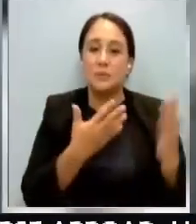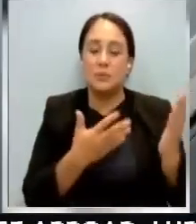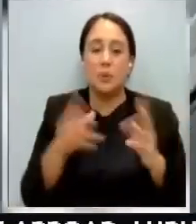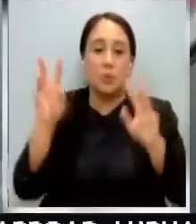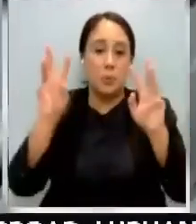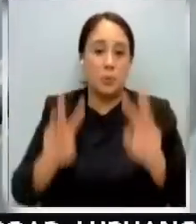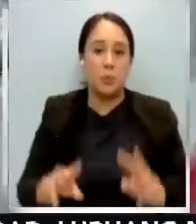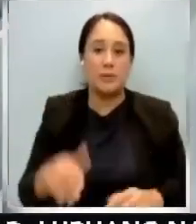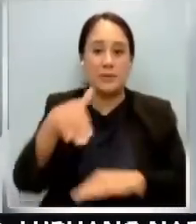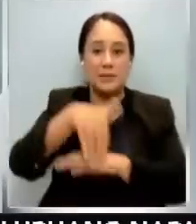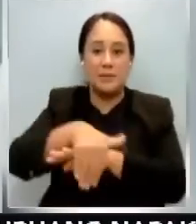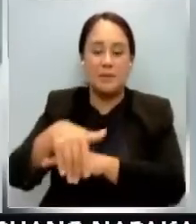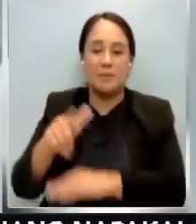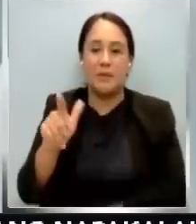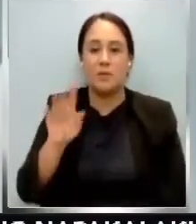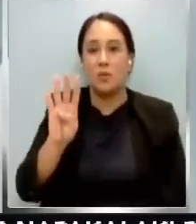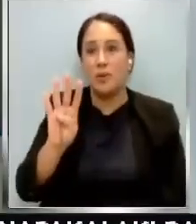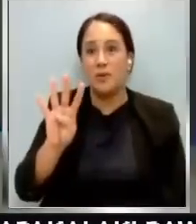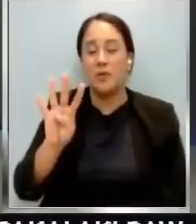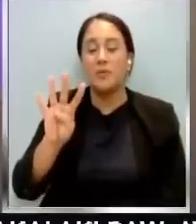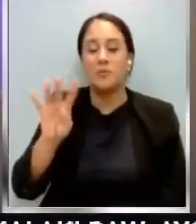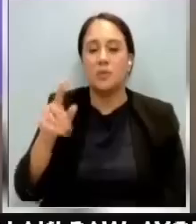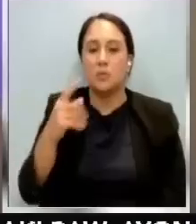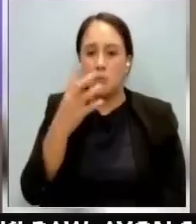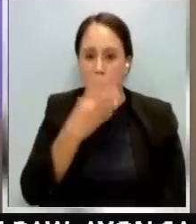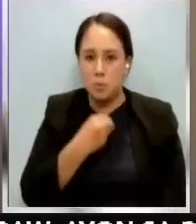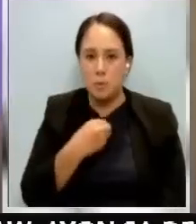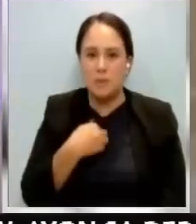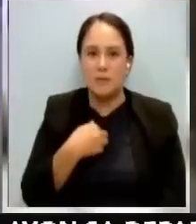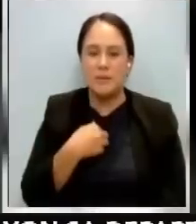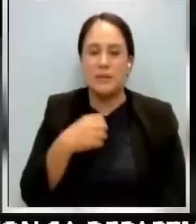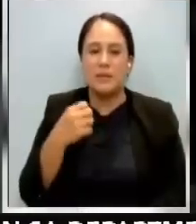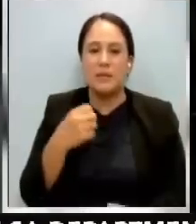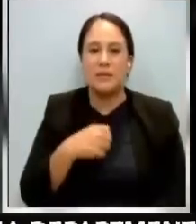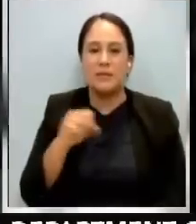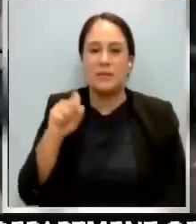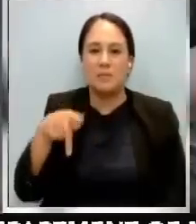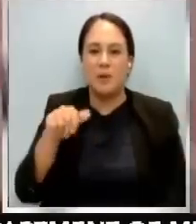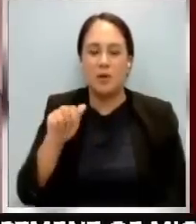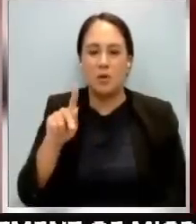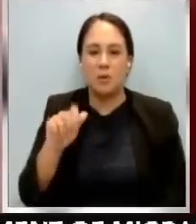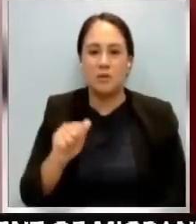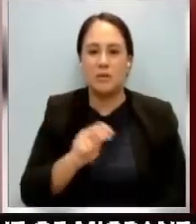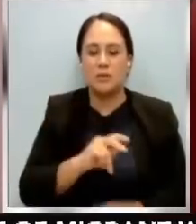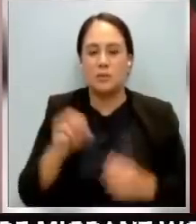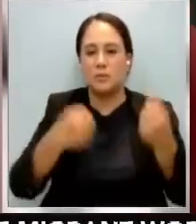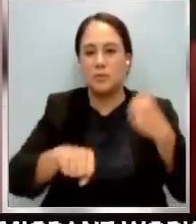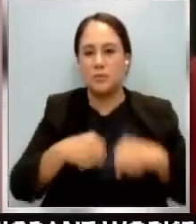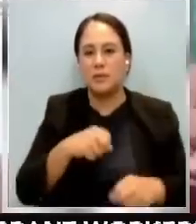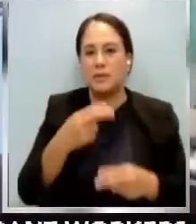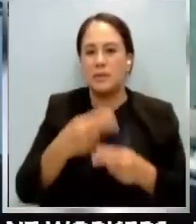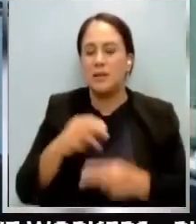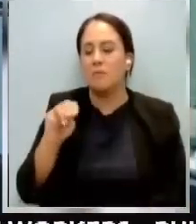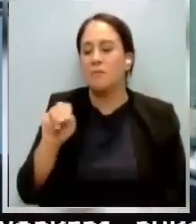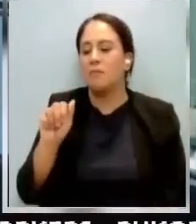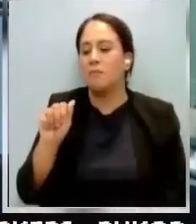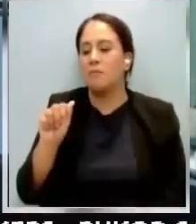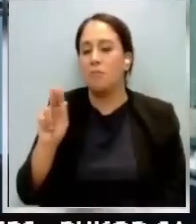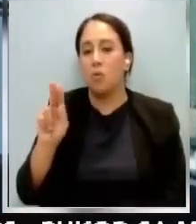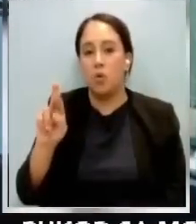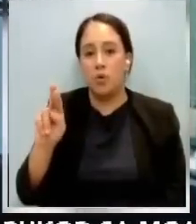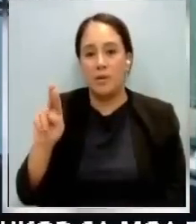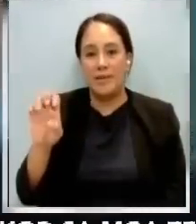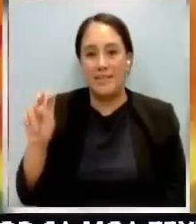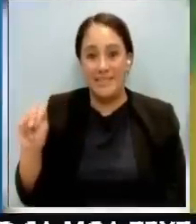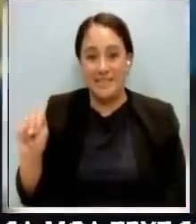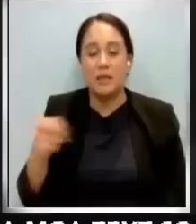sa 24 oras, walang iba kundi ang Sparkle artist at national athlete na si Maureen Shrivers. Si Maureen, isa sa mga nag-uwi